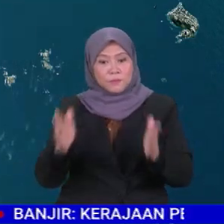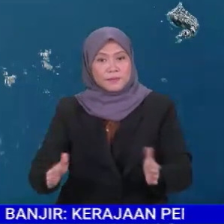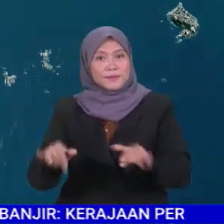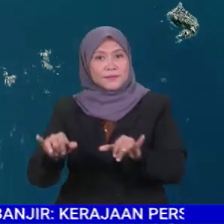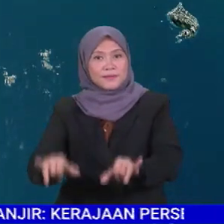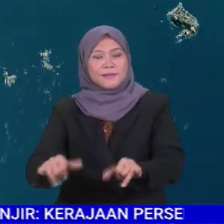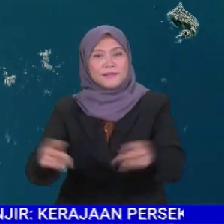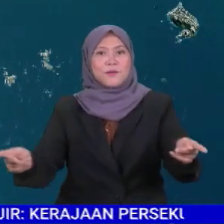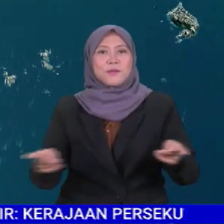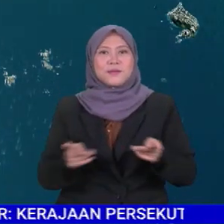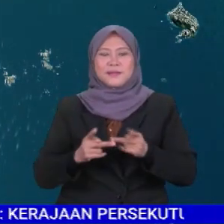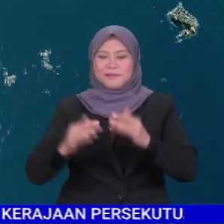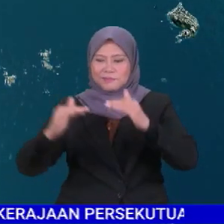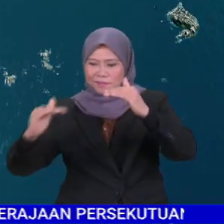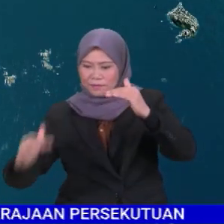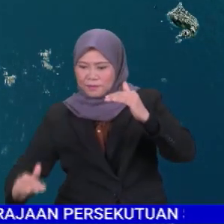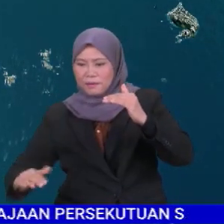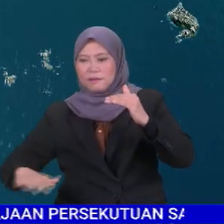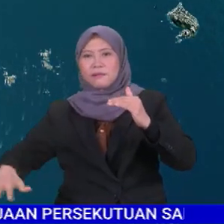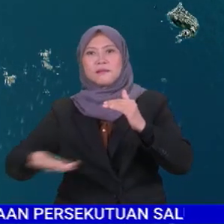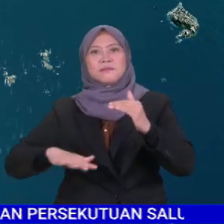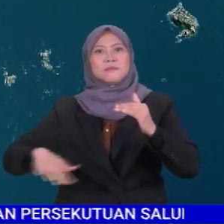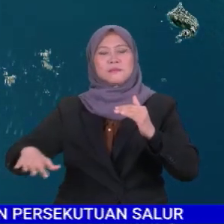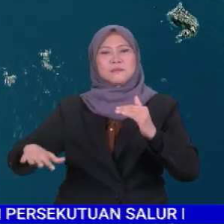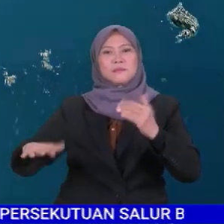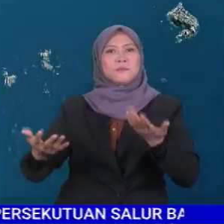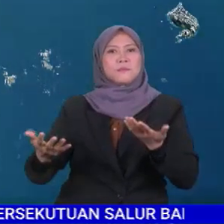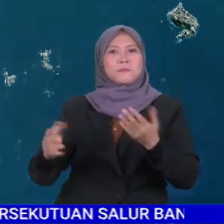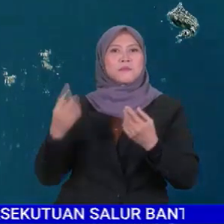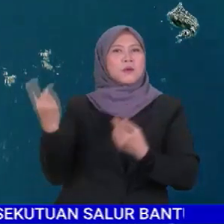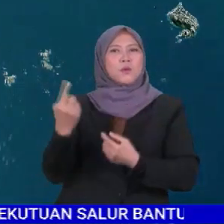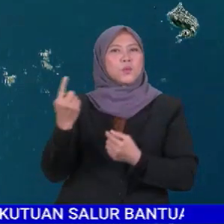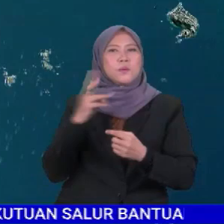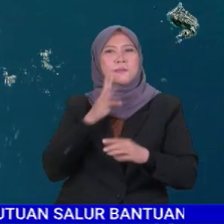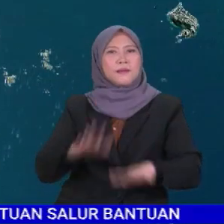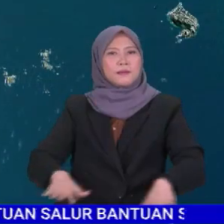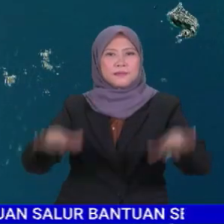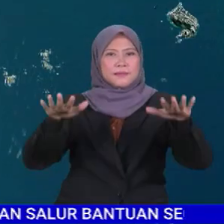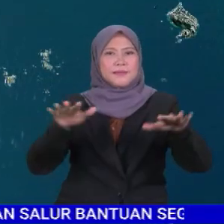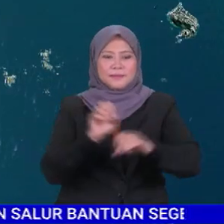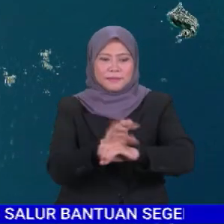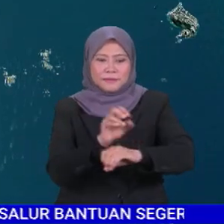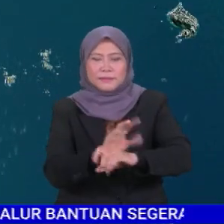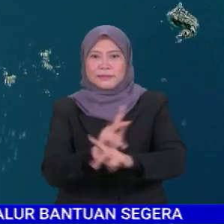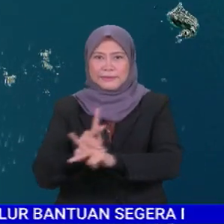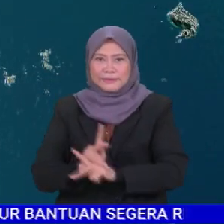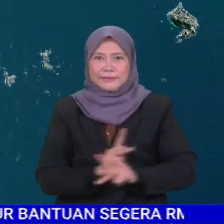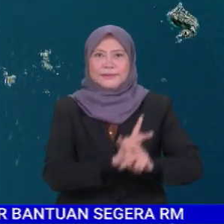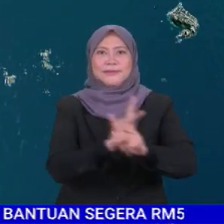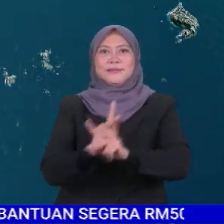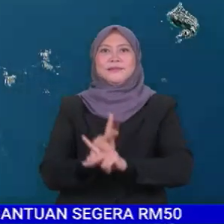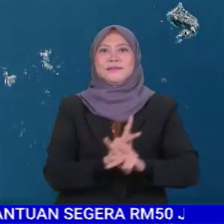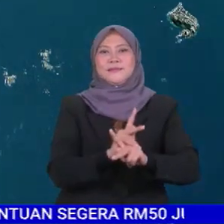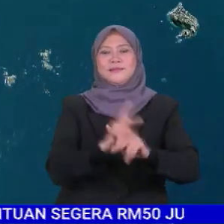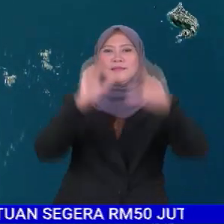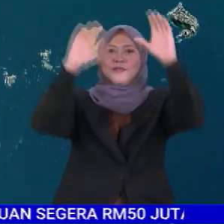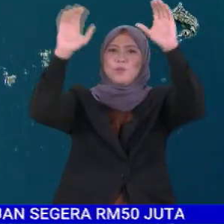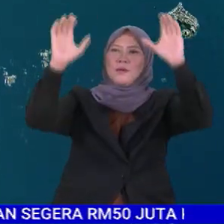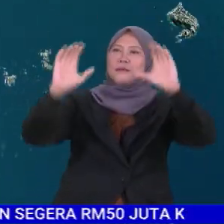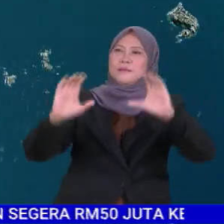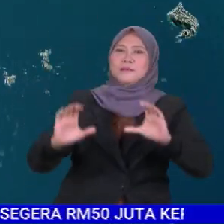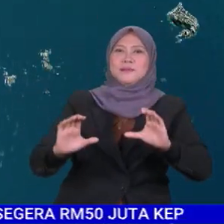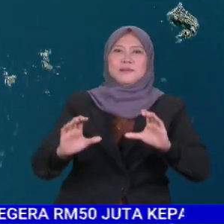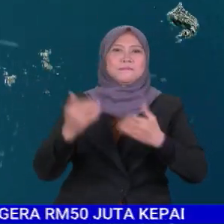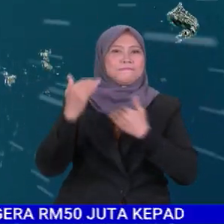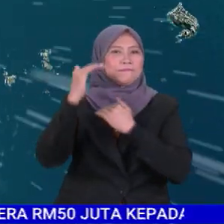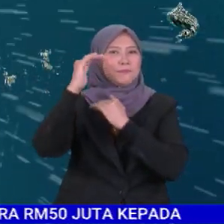berada di kawasan berkedudukan rendah dan juga di kawasan yang kerap banjir dinasihatkan supaya berwaspadalah dengan keadaan cuaca